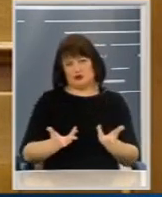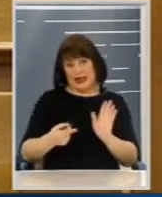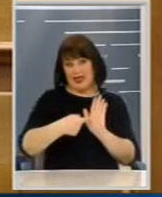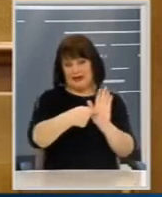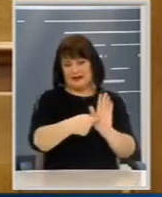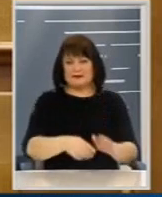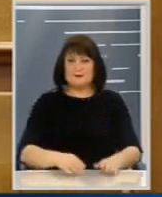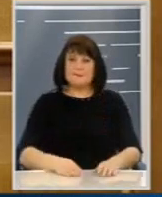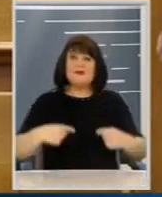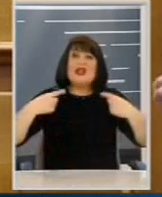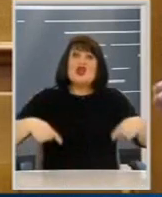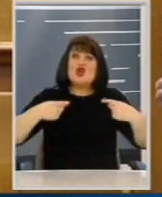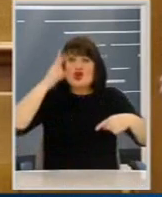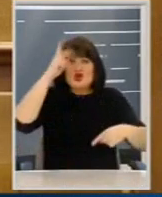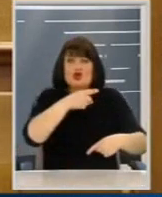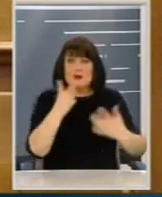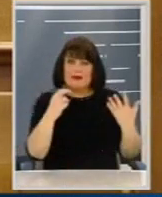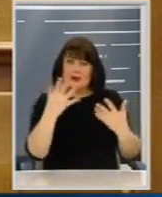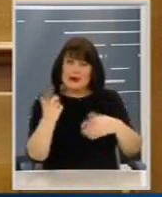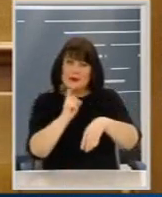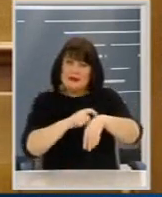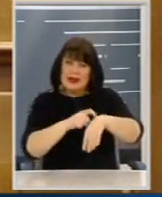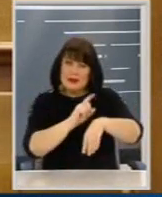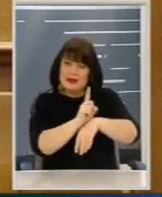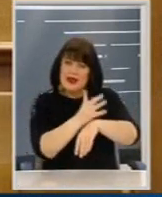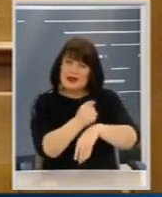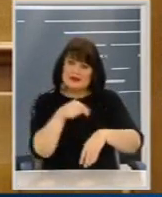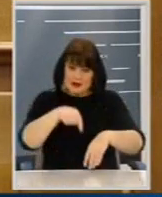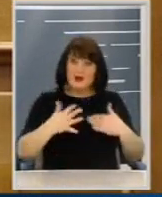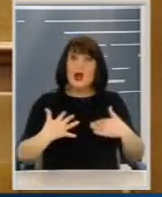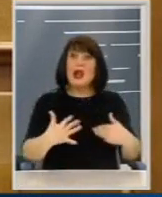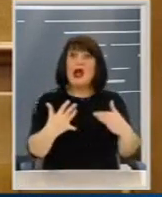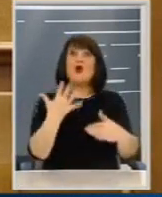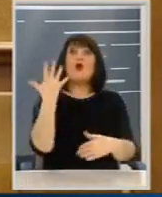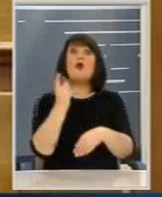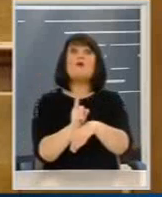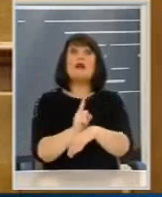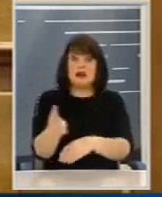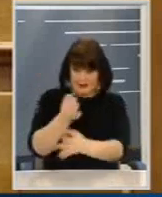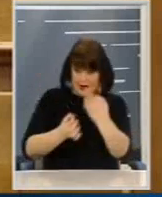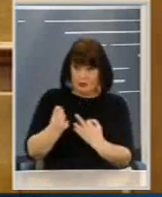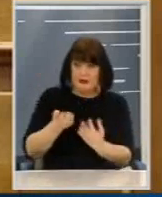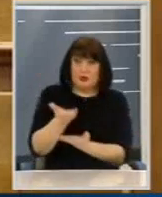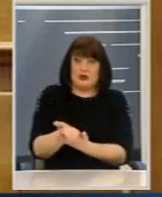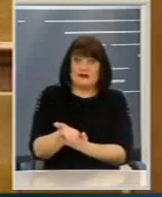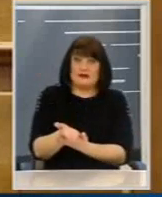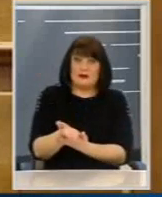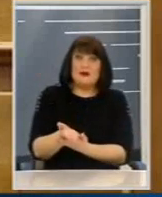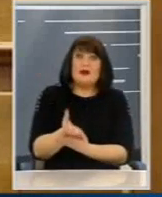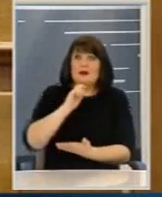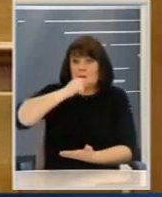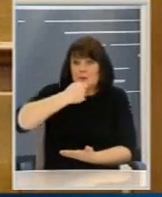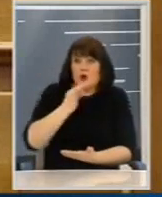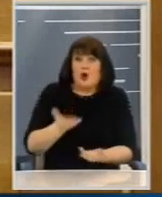στον κύριο Σόιμπλε είχατε 75 λεπτά. Σε εμάς εδώ στο ελληνικό λαό δεν έχετε ούτε 5 λεπτά να μας την παρουσιάσετε αυτή την